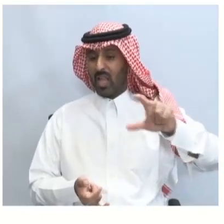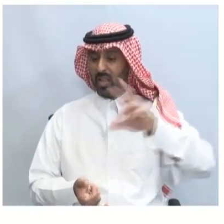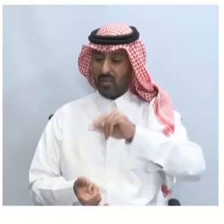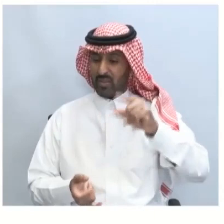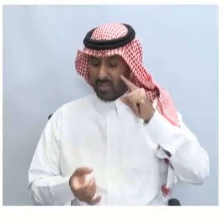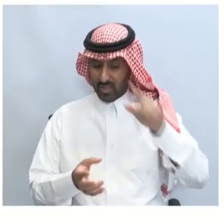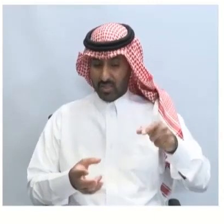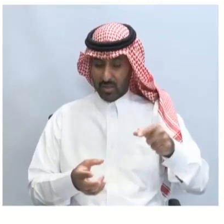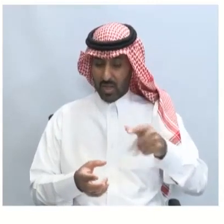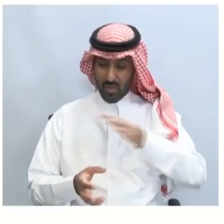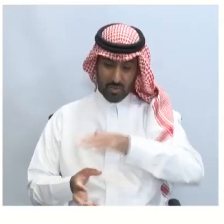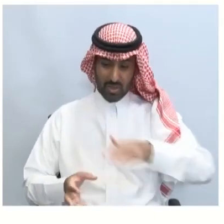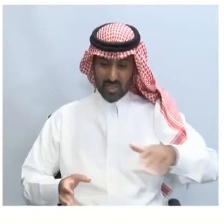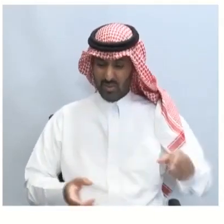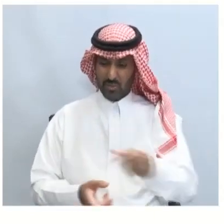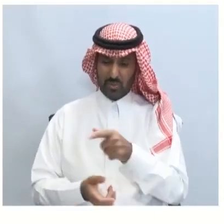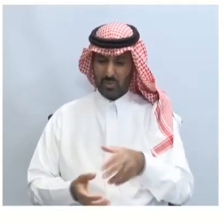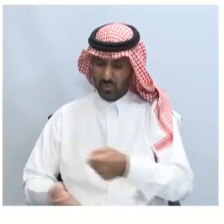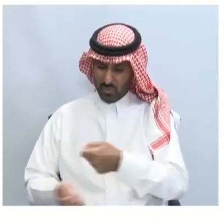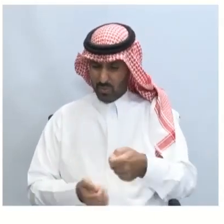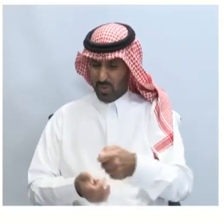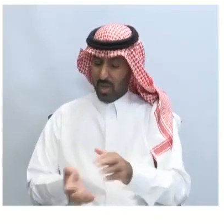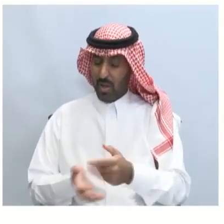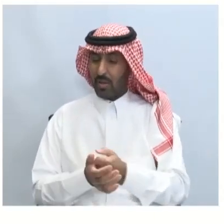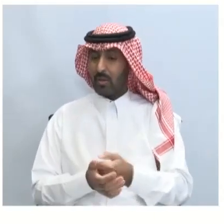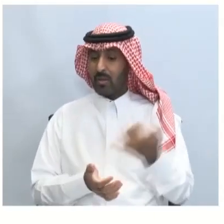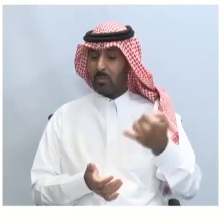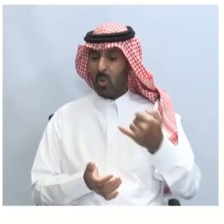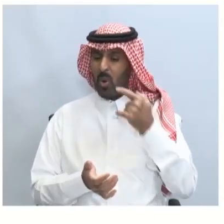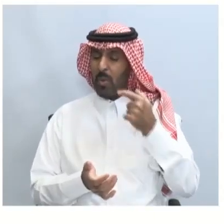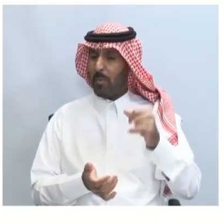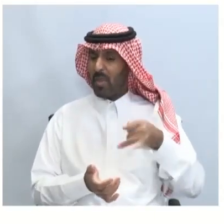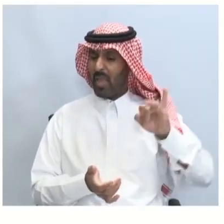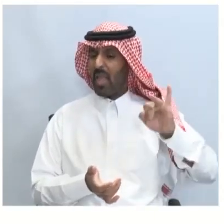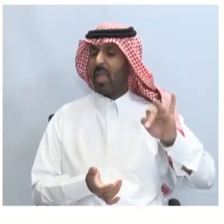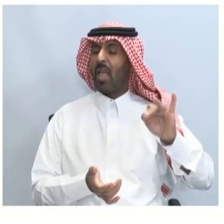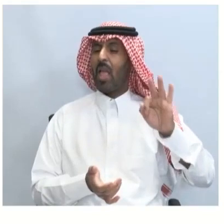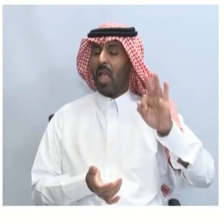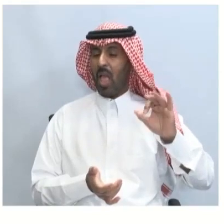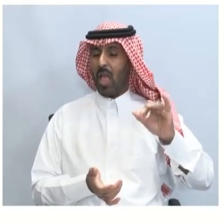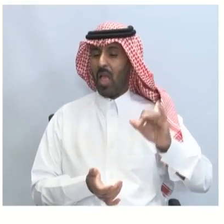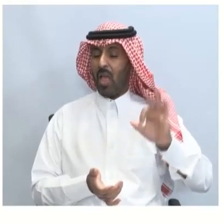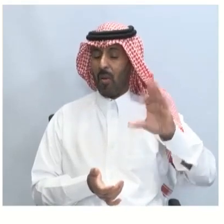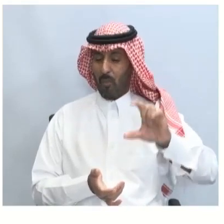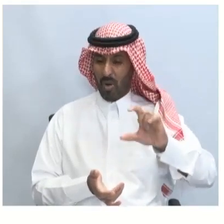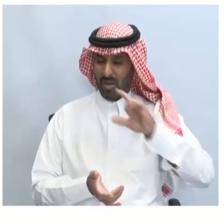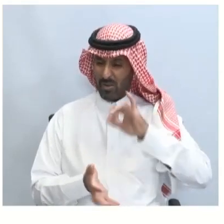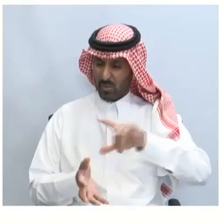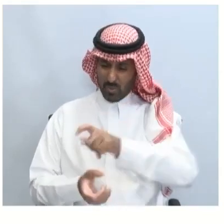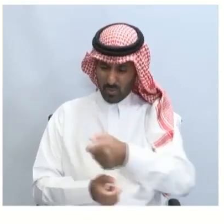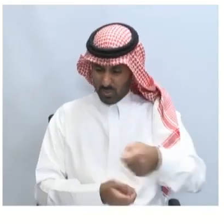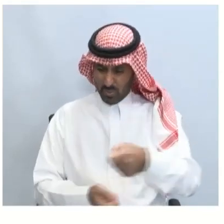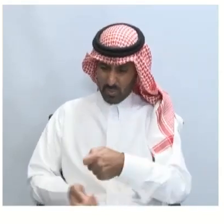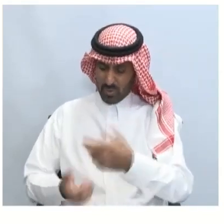هذين او كما يفعل هذان كما يفعل هذان الولدان اصلحه الله لقد اسرفوا في استخدام الماء